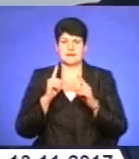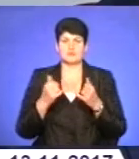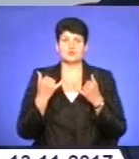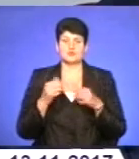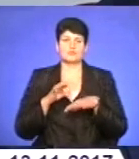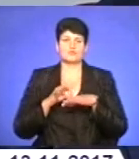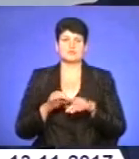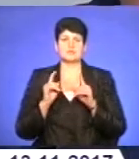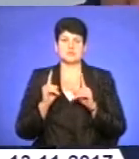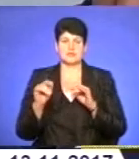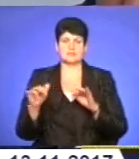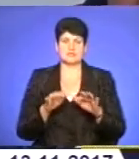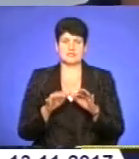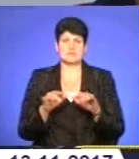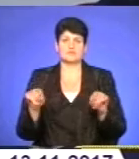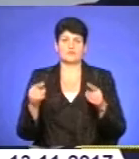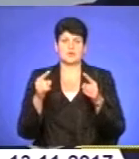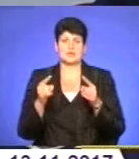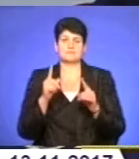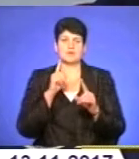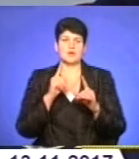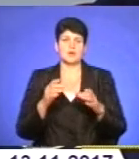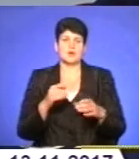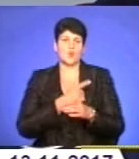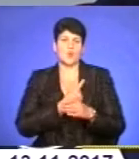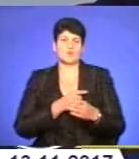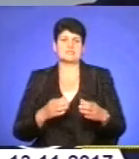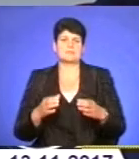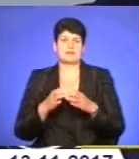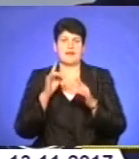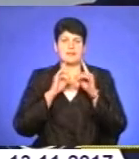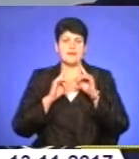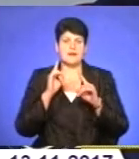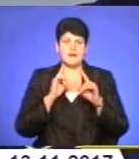процес створення самих госпітальних рад. Тобто